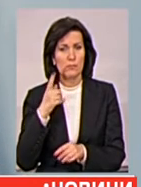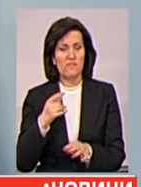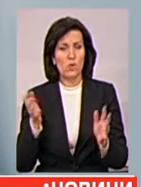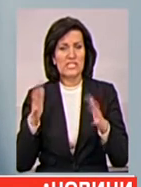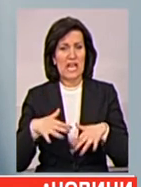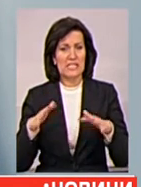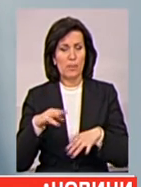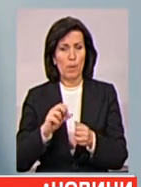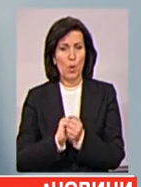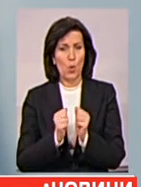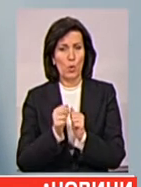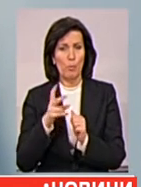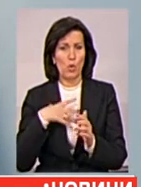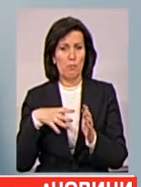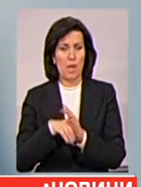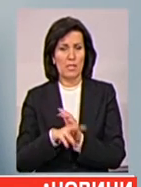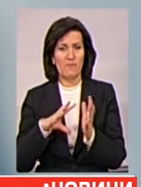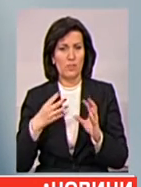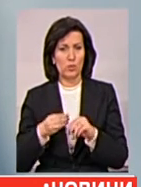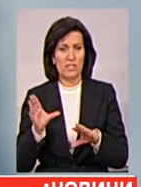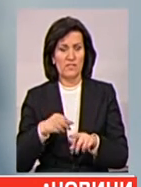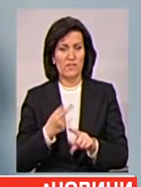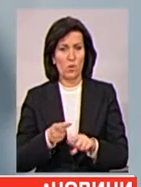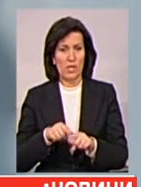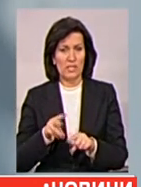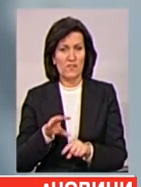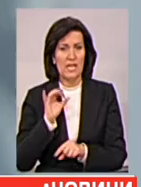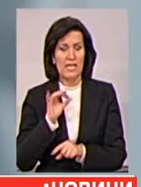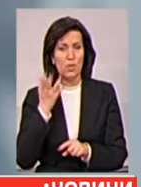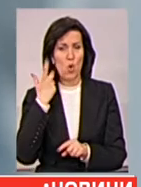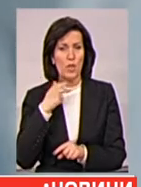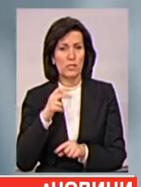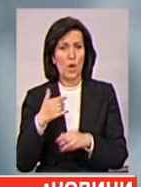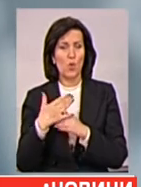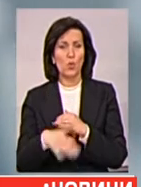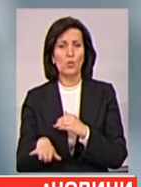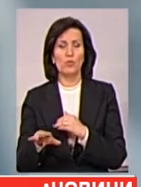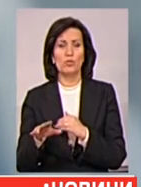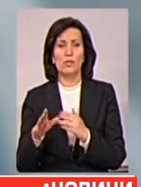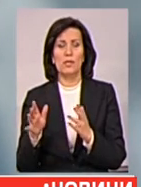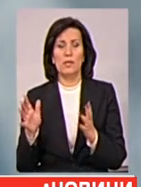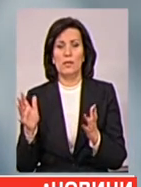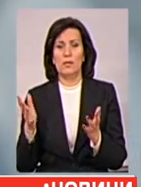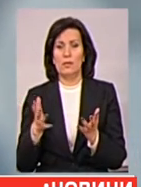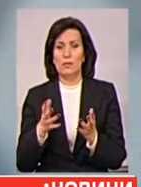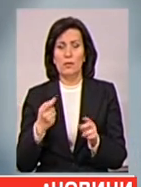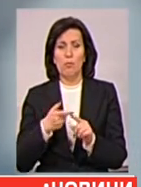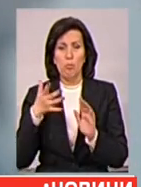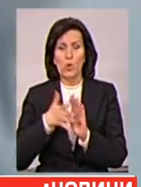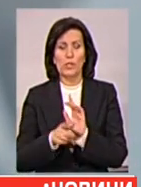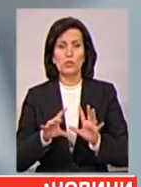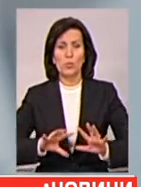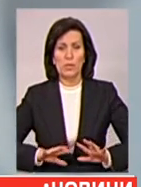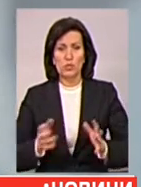засыпал углем, и он погиб в результате всего этого. И когда уже горный мастер на нижнем штреке понял, что